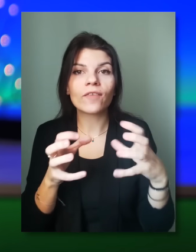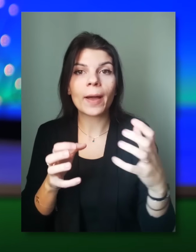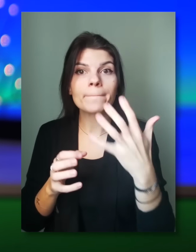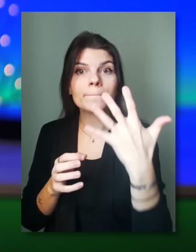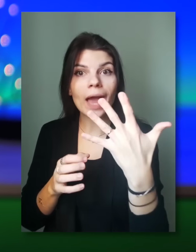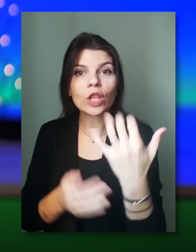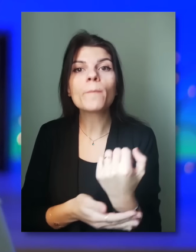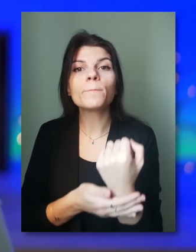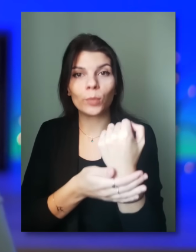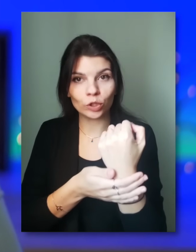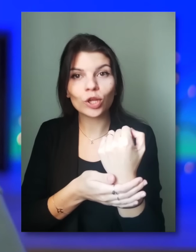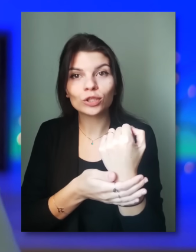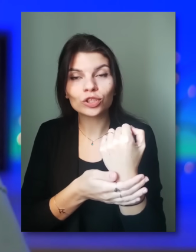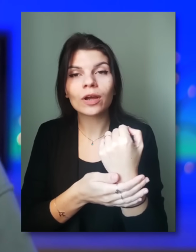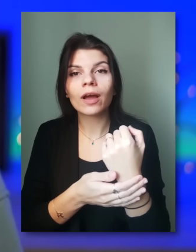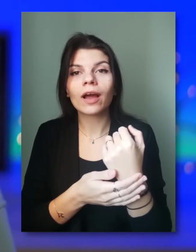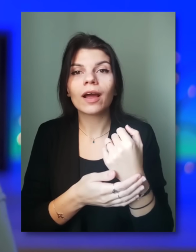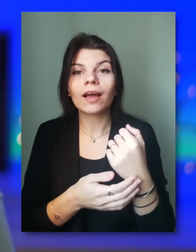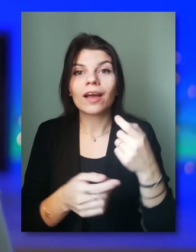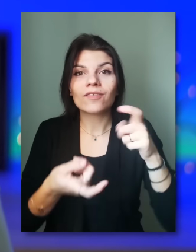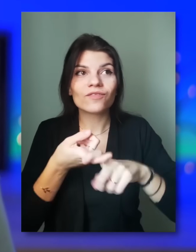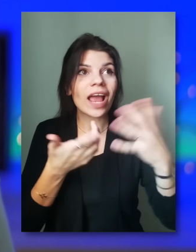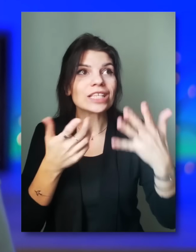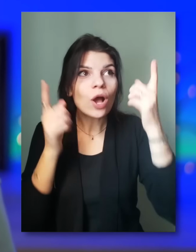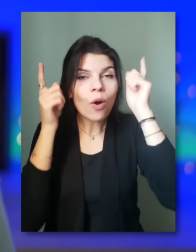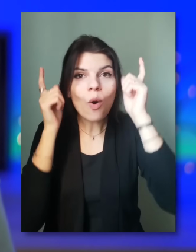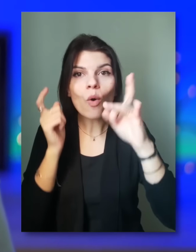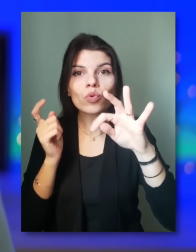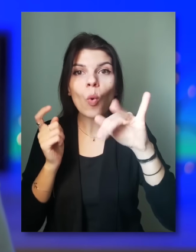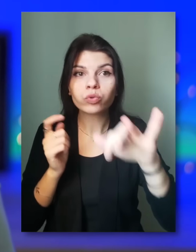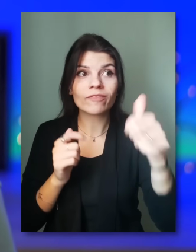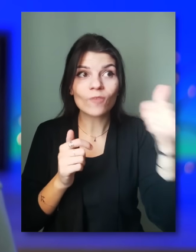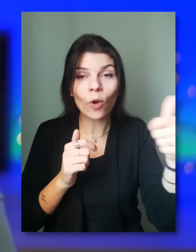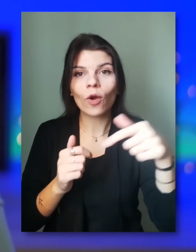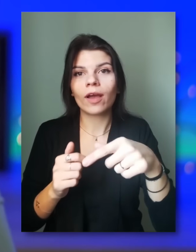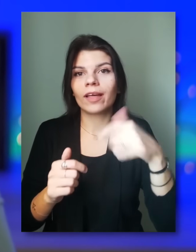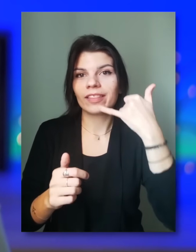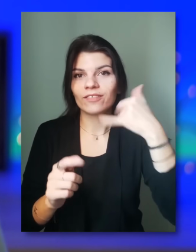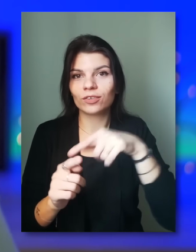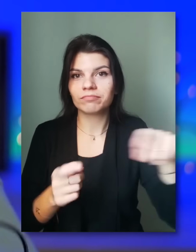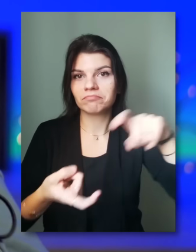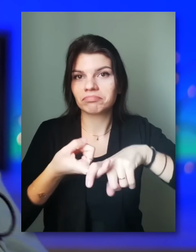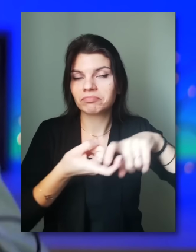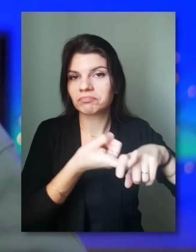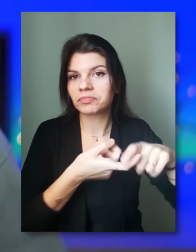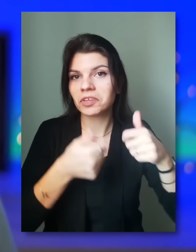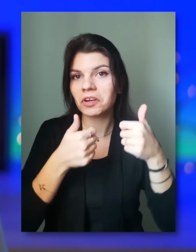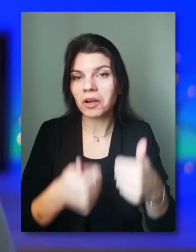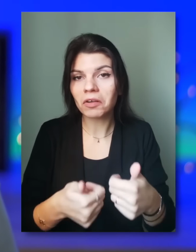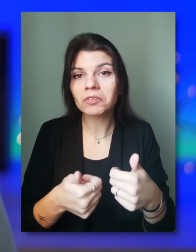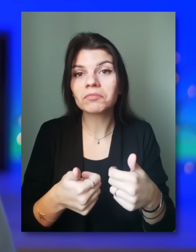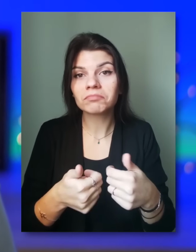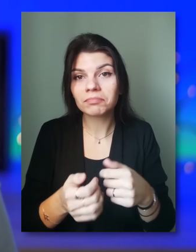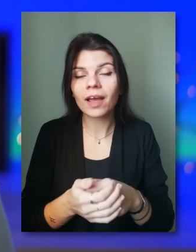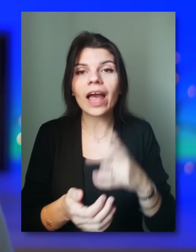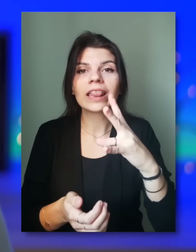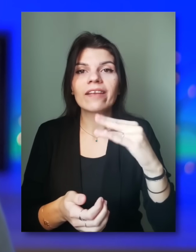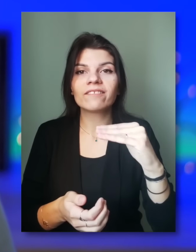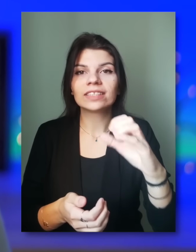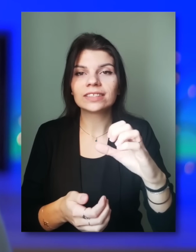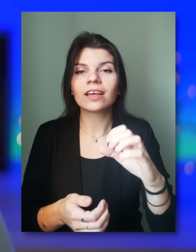оснащениймодулемWi-Fi5 ,якийзабезпечуєстабільно високушвидкістьінтернетузпідтримуваним роутером,ачіпNFCзабезпечує